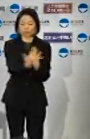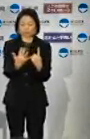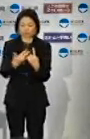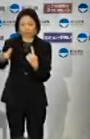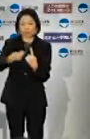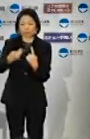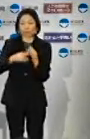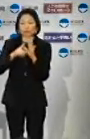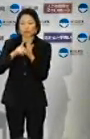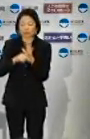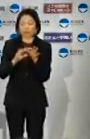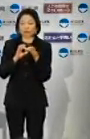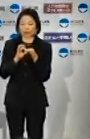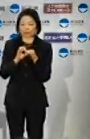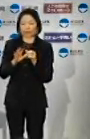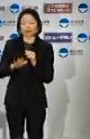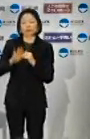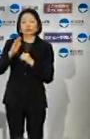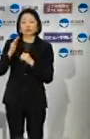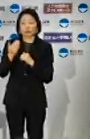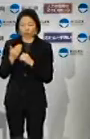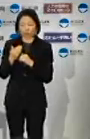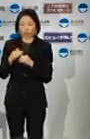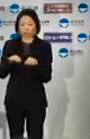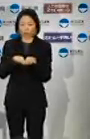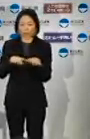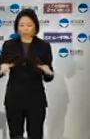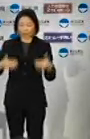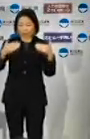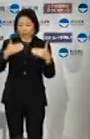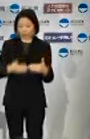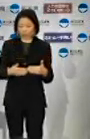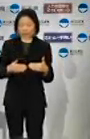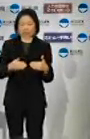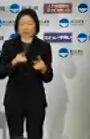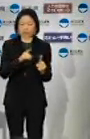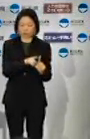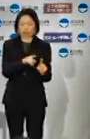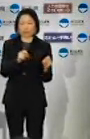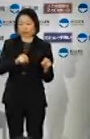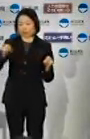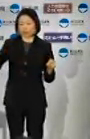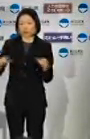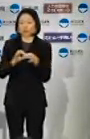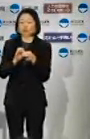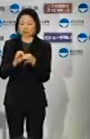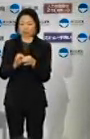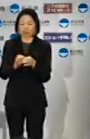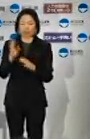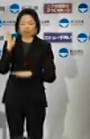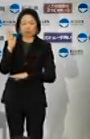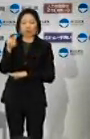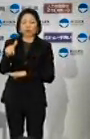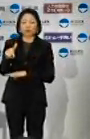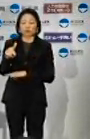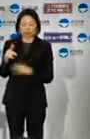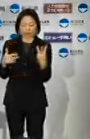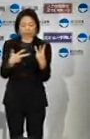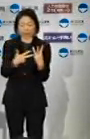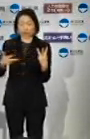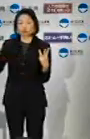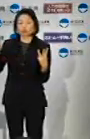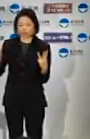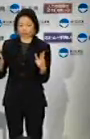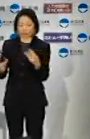話、関連する話でもあるんですけども、マンボウの延長要請されて、政府としては来月の6日まで3週間ということ